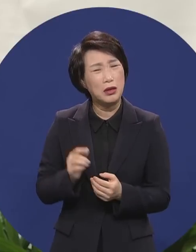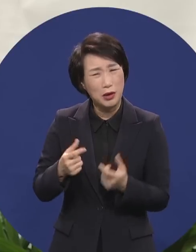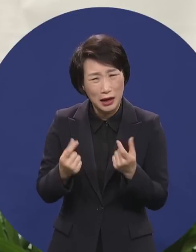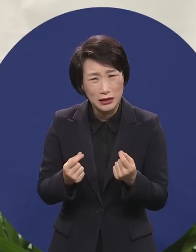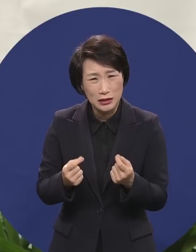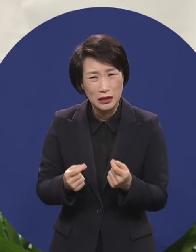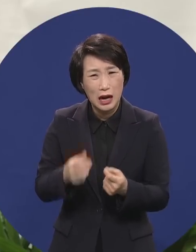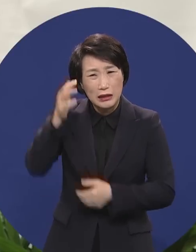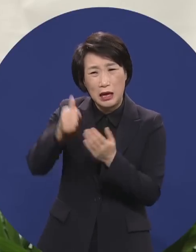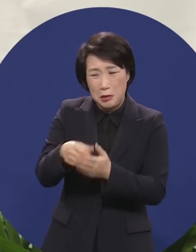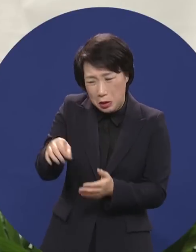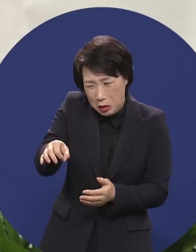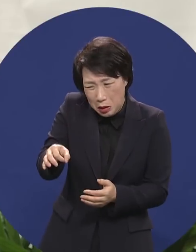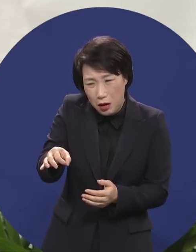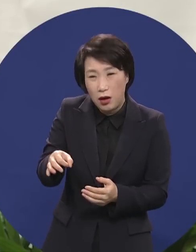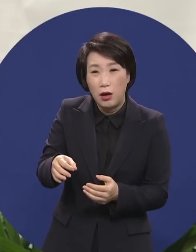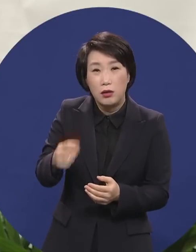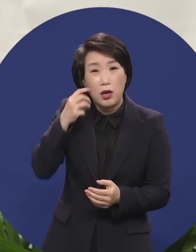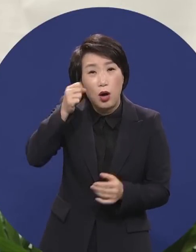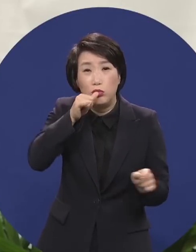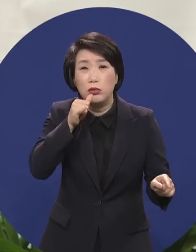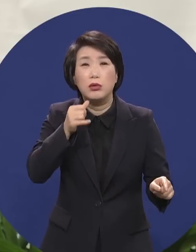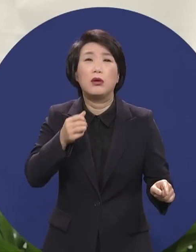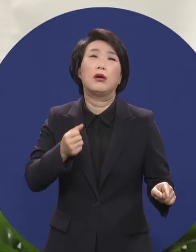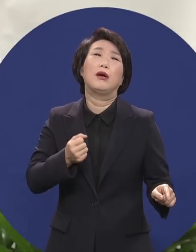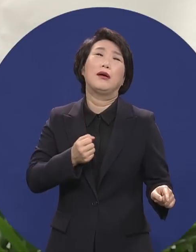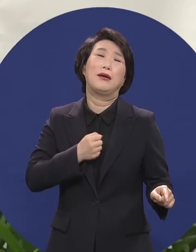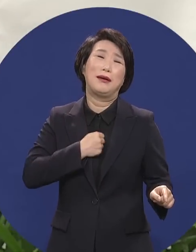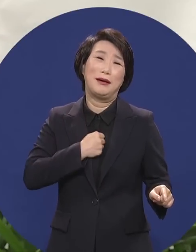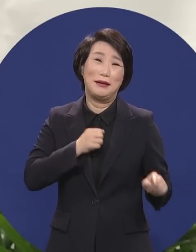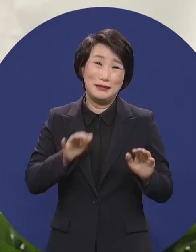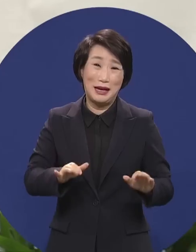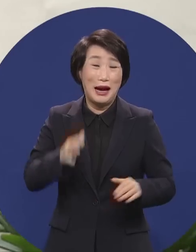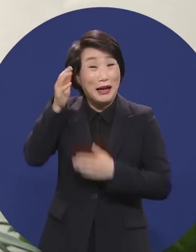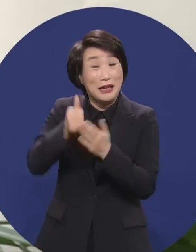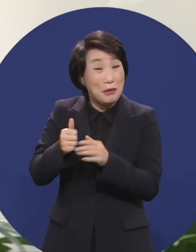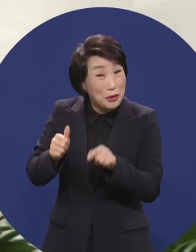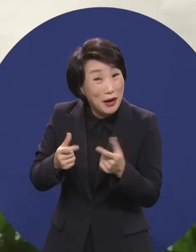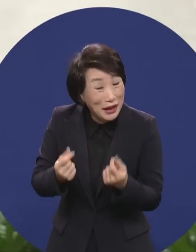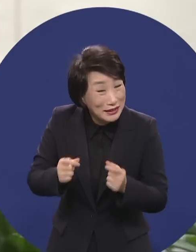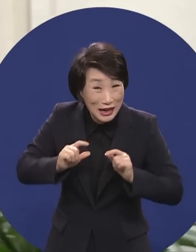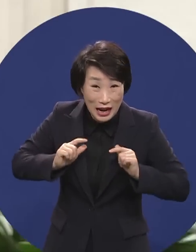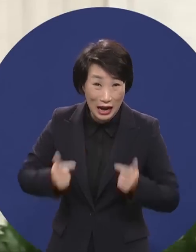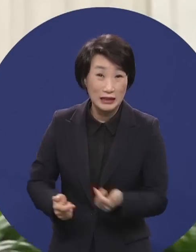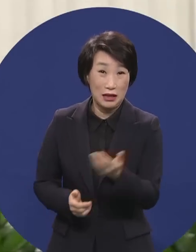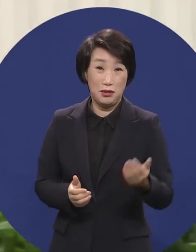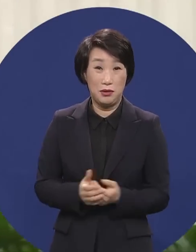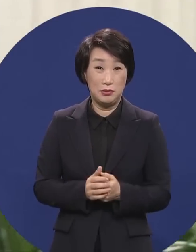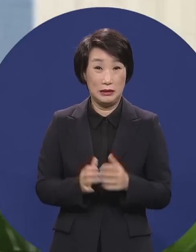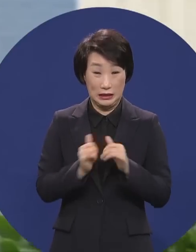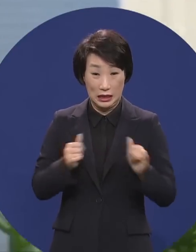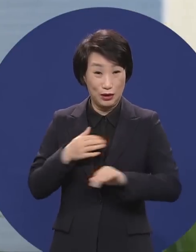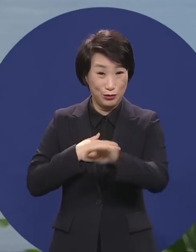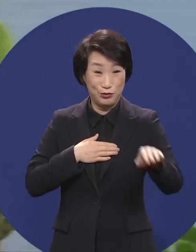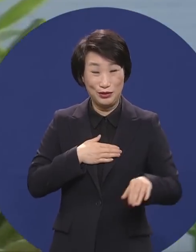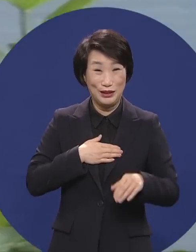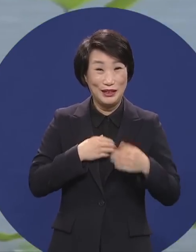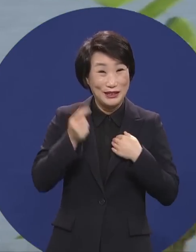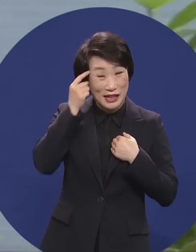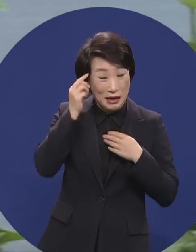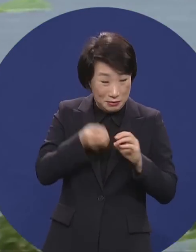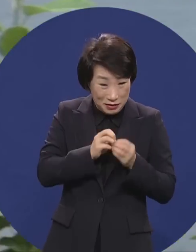아주 소극화시켜 하나님을. 하나님은 그런 분이 아니신데 우리 인간은 자기